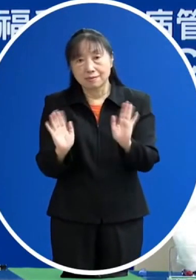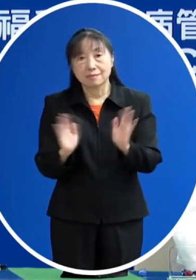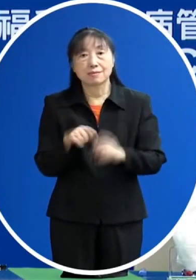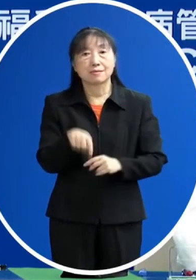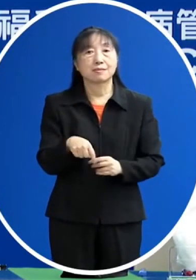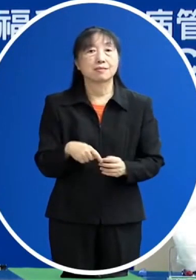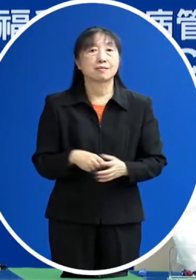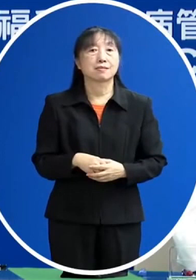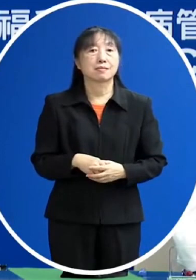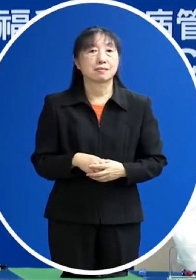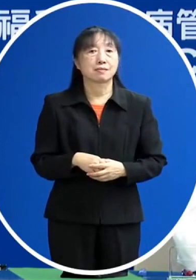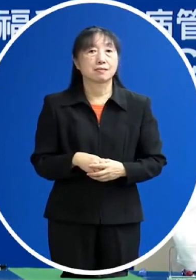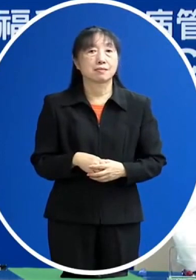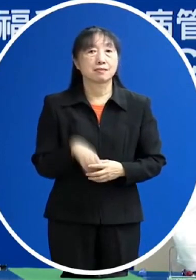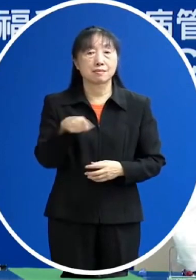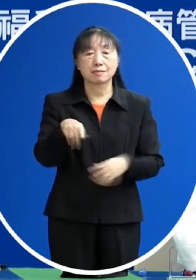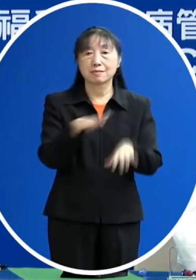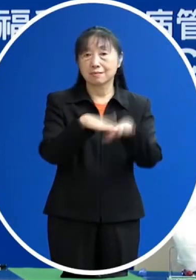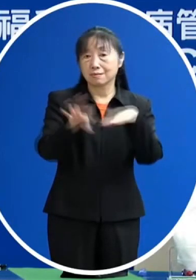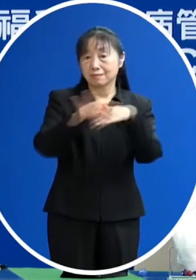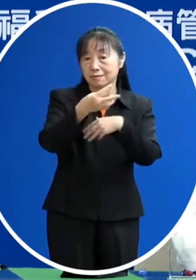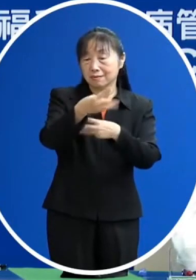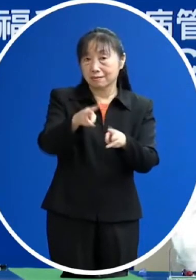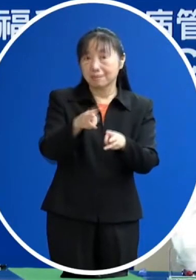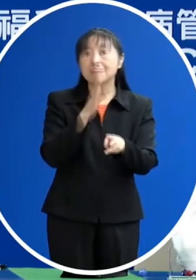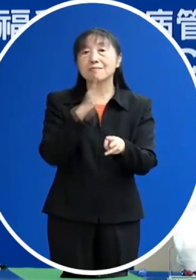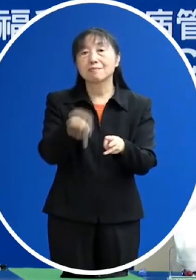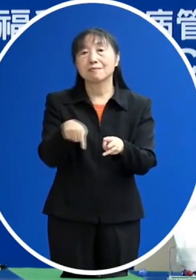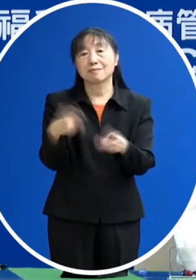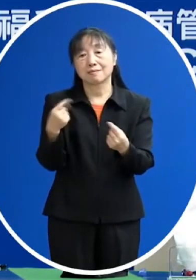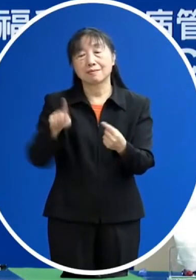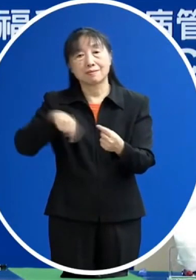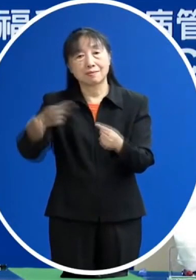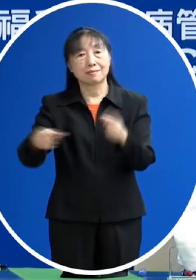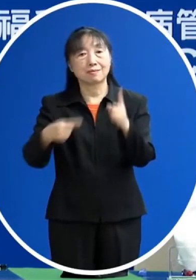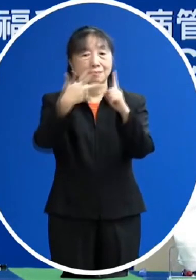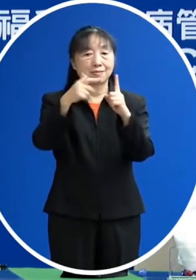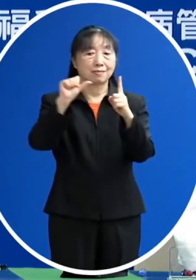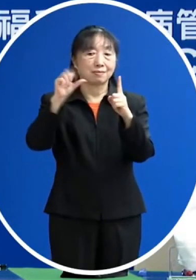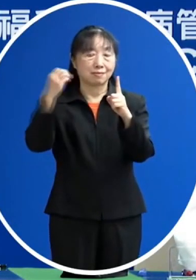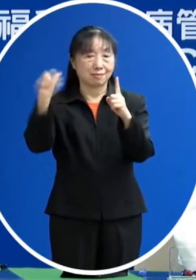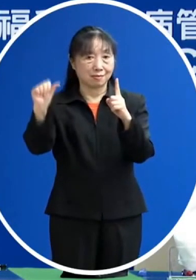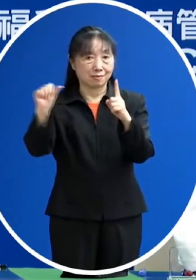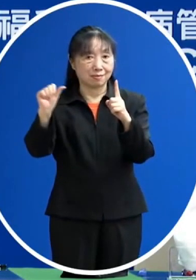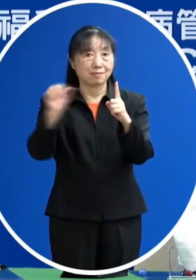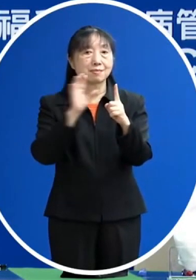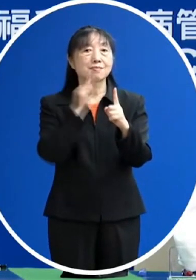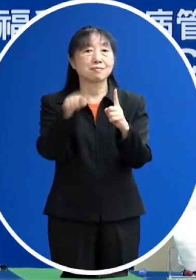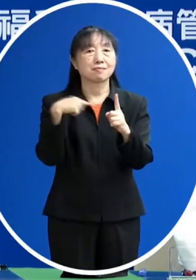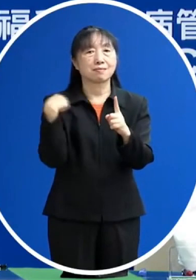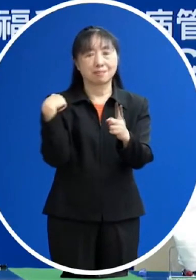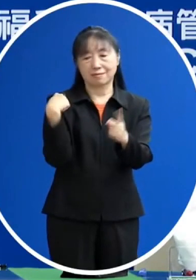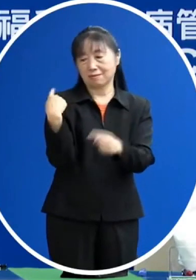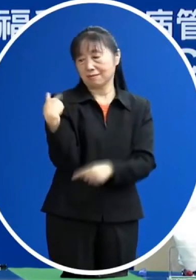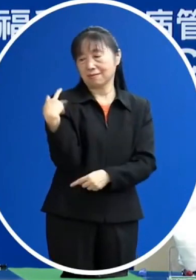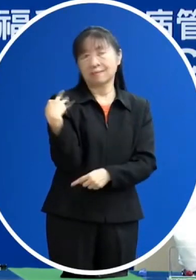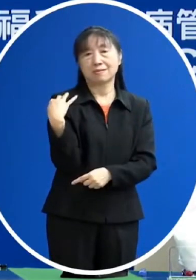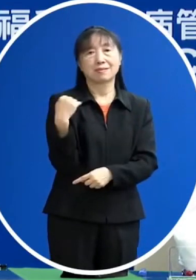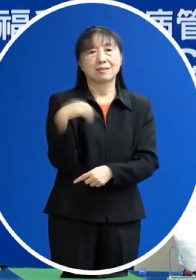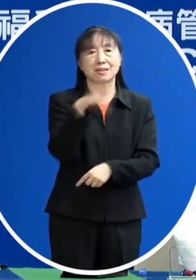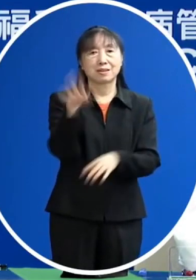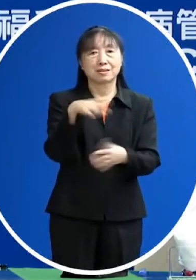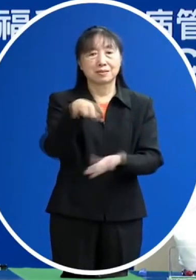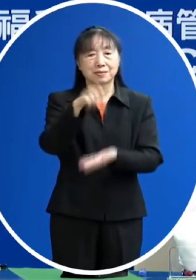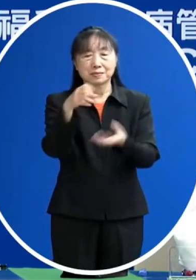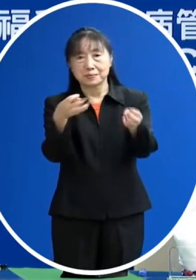孩子，然后他们在这个安亲班的朋友有一个17505，哦，这两天大概都在谈的这个个案，